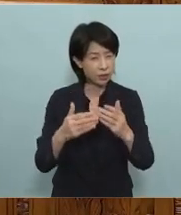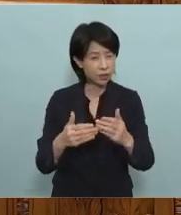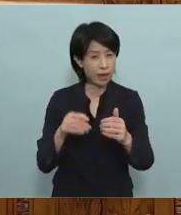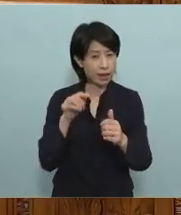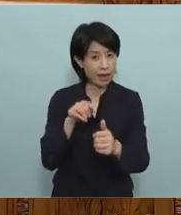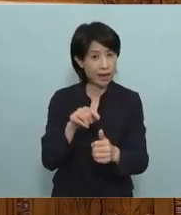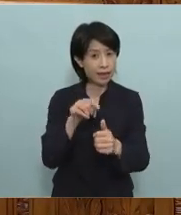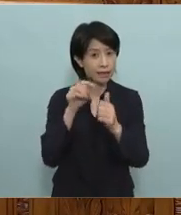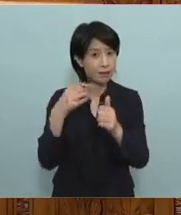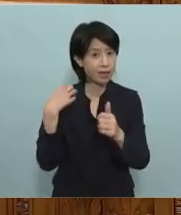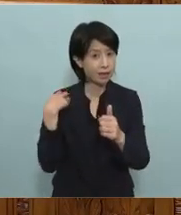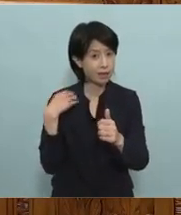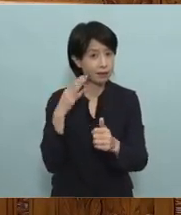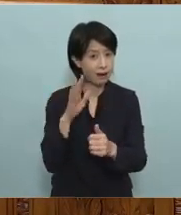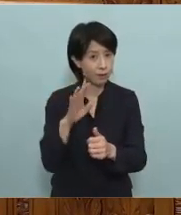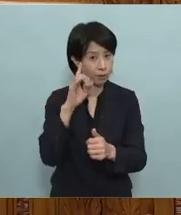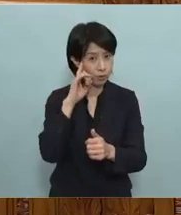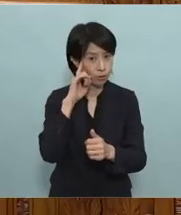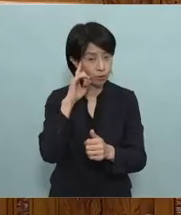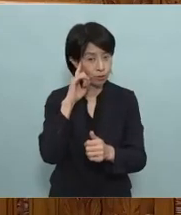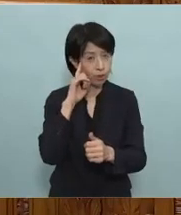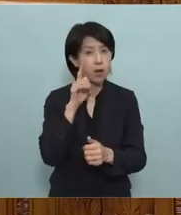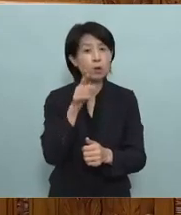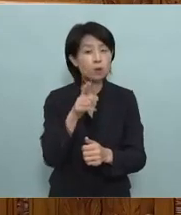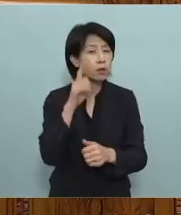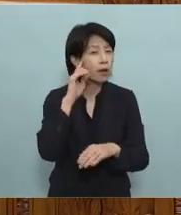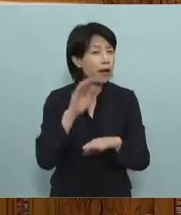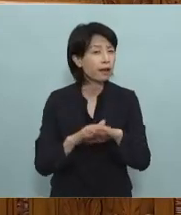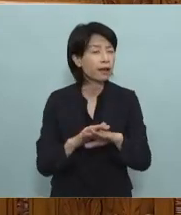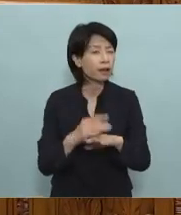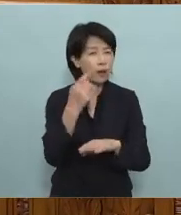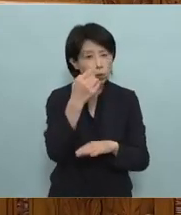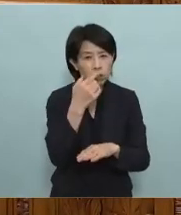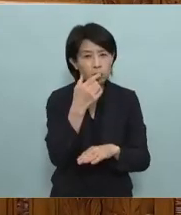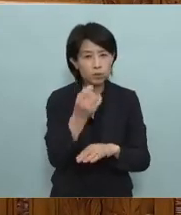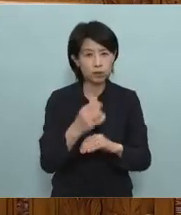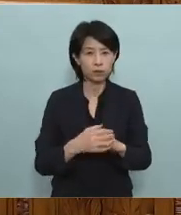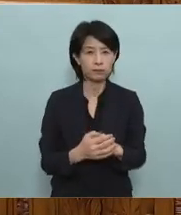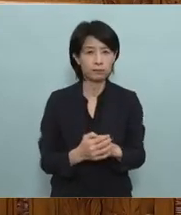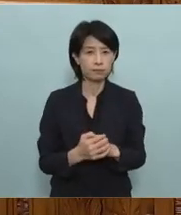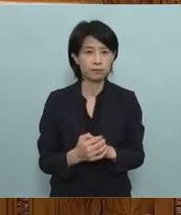ると考えますが、総理の見解を問います。